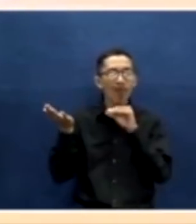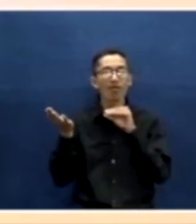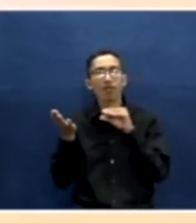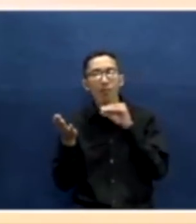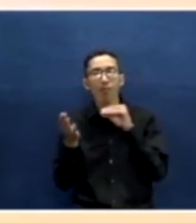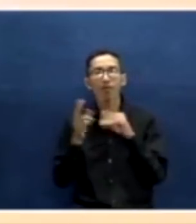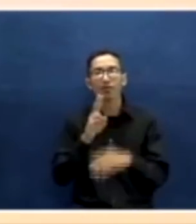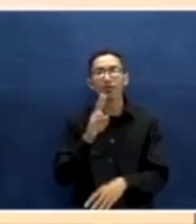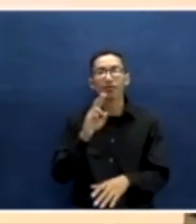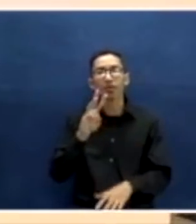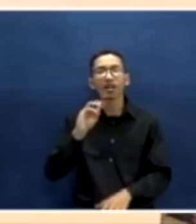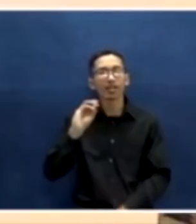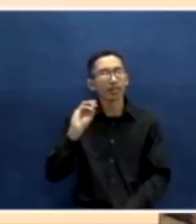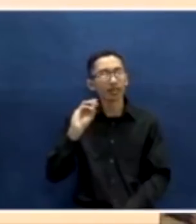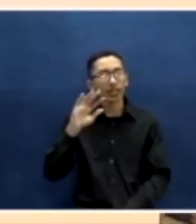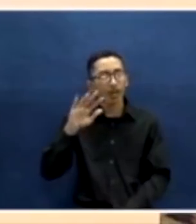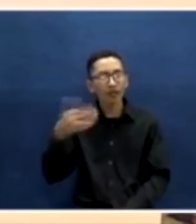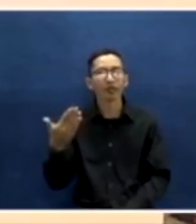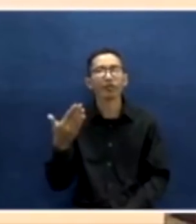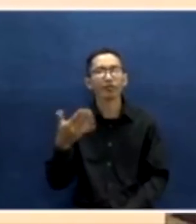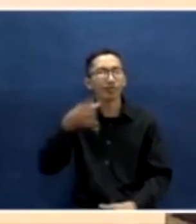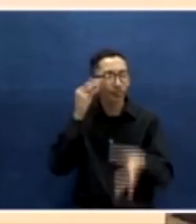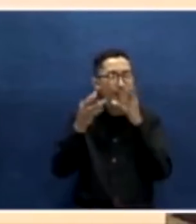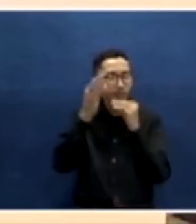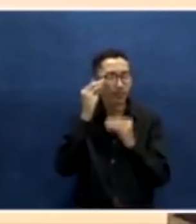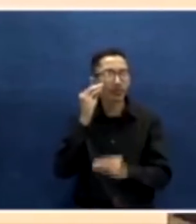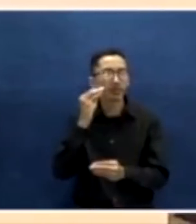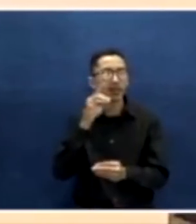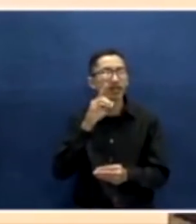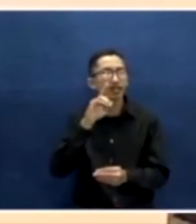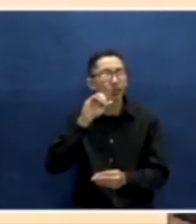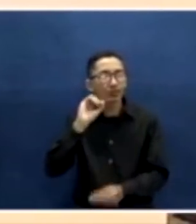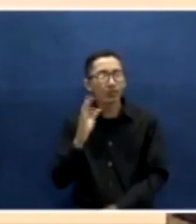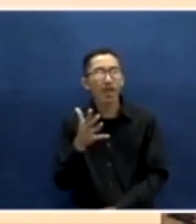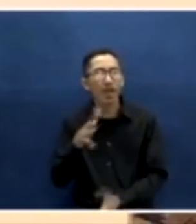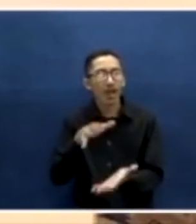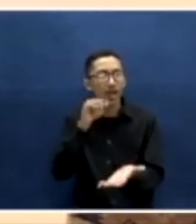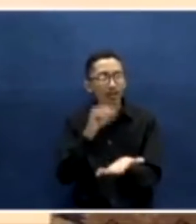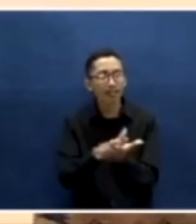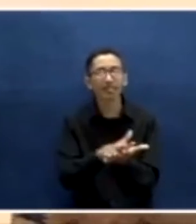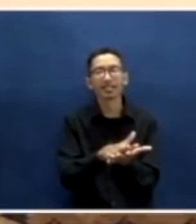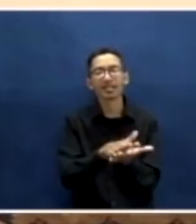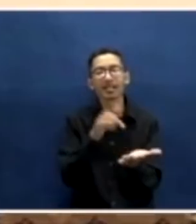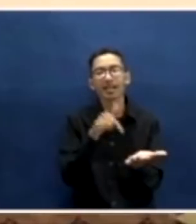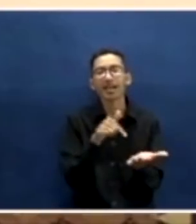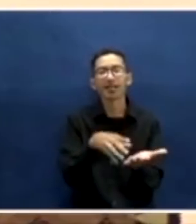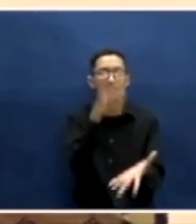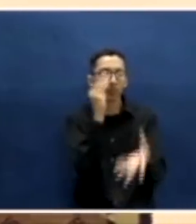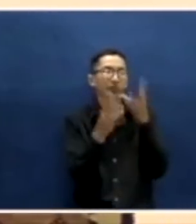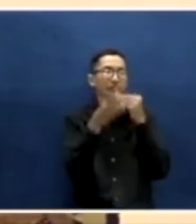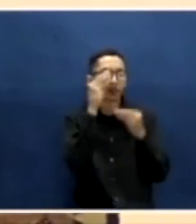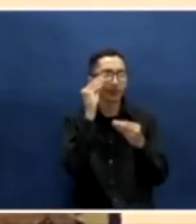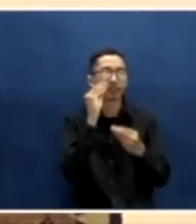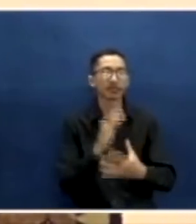23 tahun itu sangat mungkin lebih dari satu juta Hadits Hai pertanyaan kita inti dari semua hadits yang pernah dihafalkan oleh